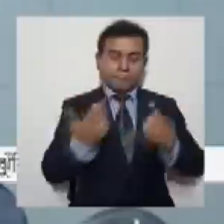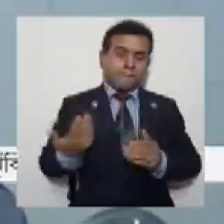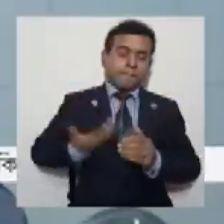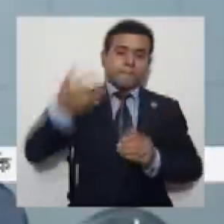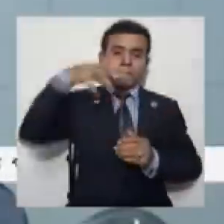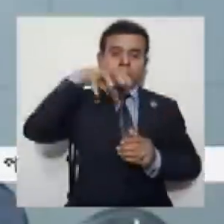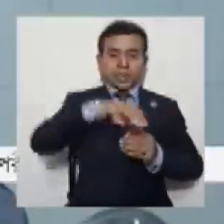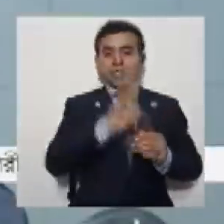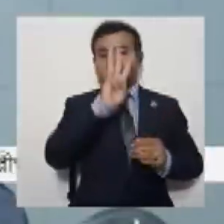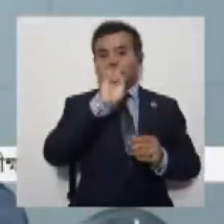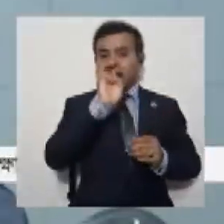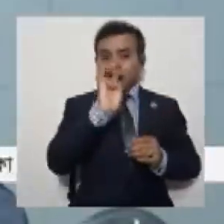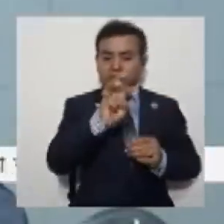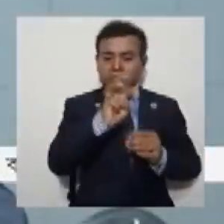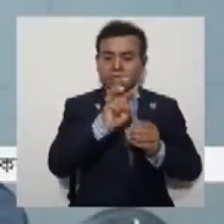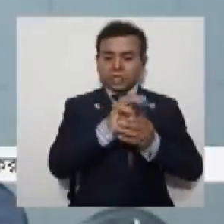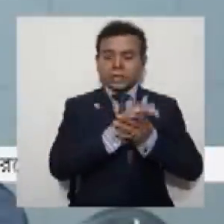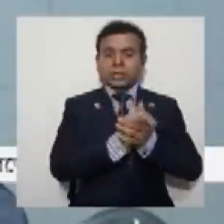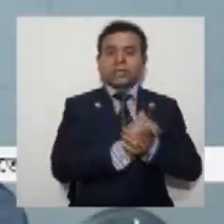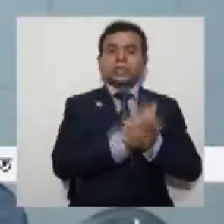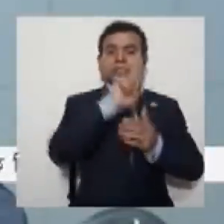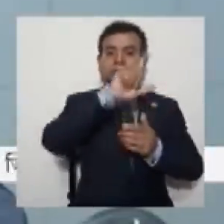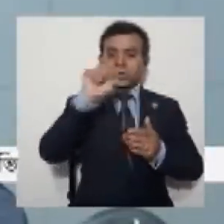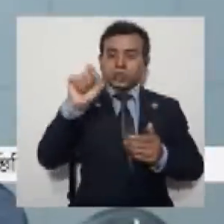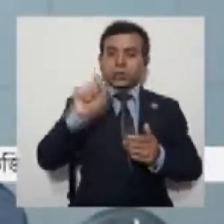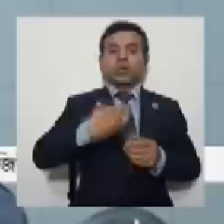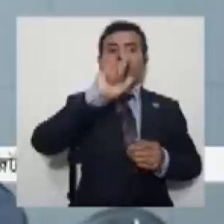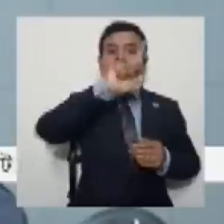3,772 জন আক্রান্ত হয়েছিল এবং 120 জন